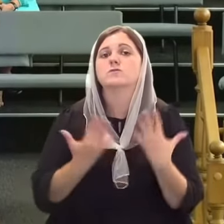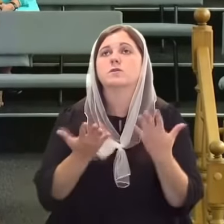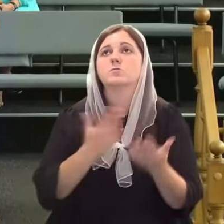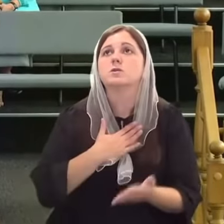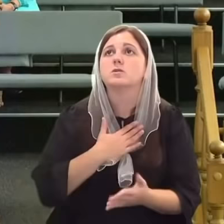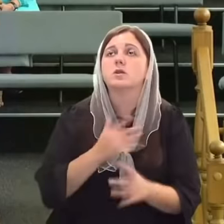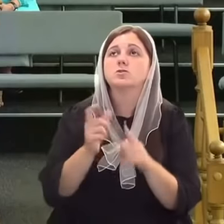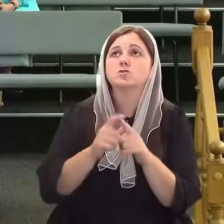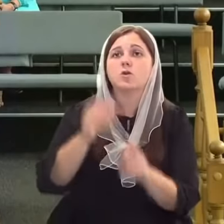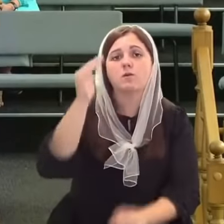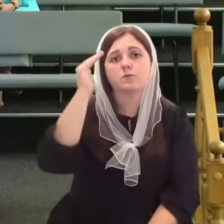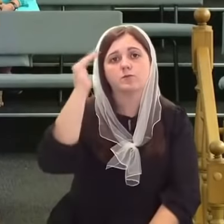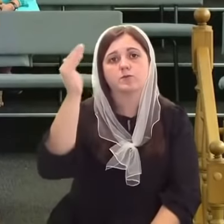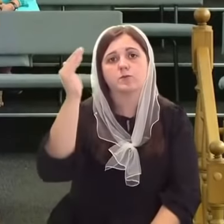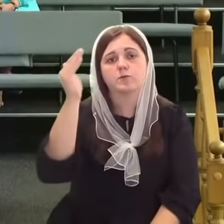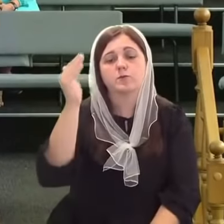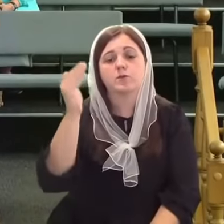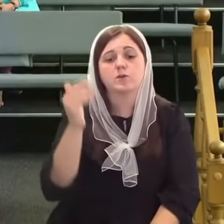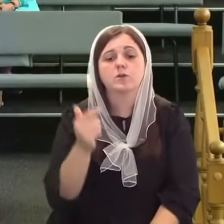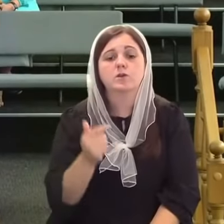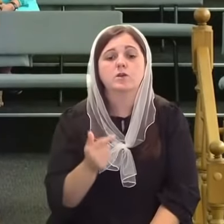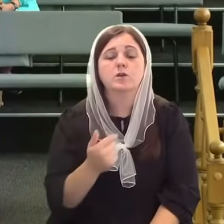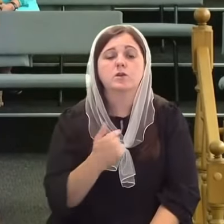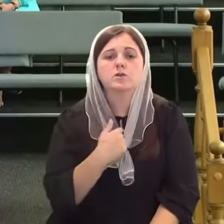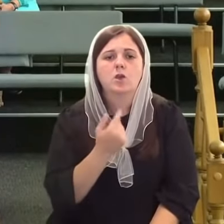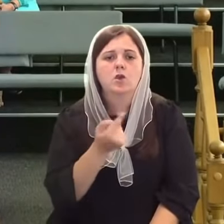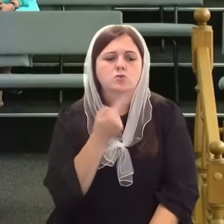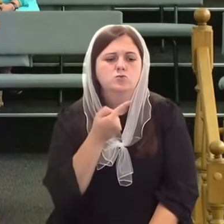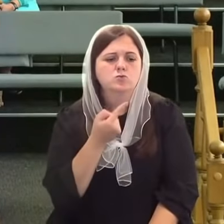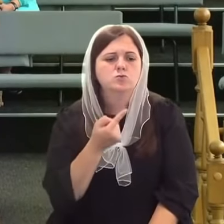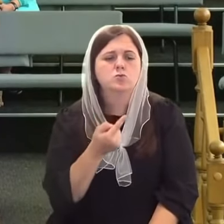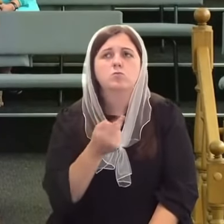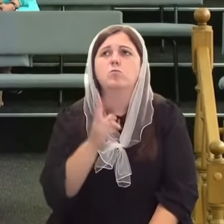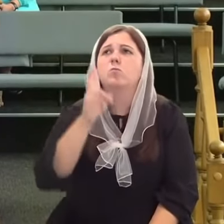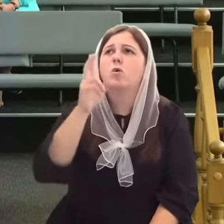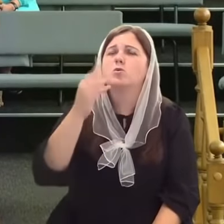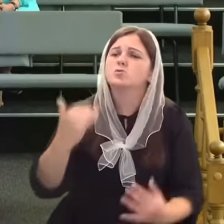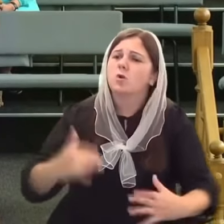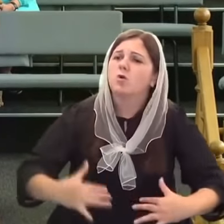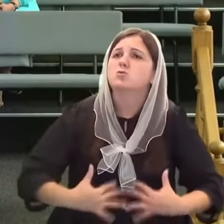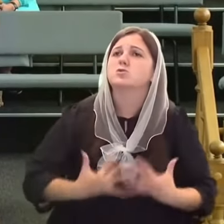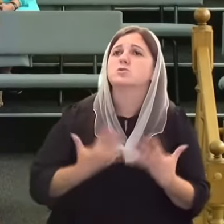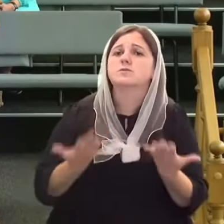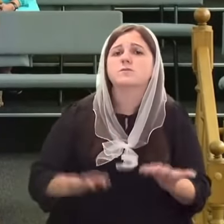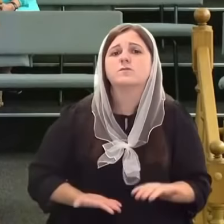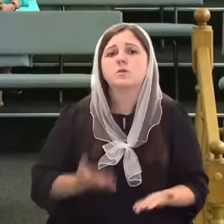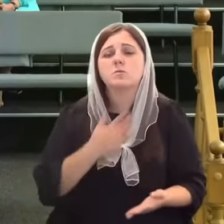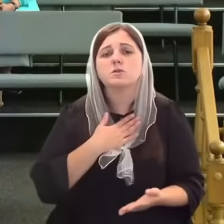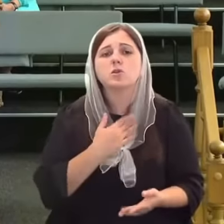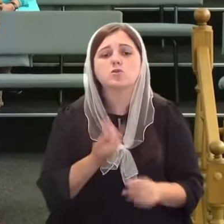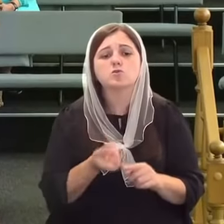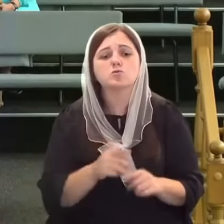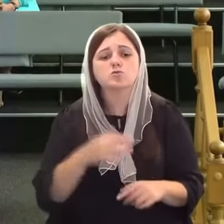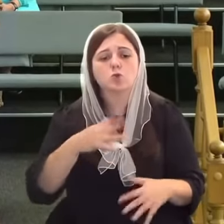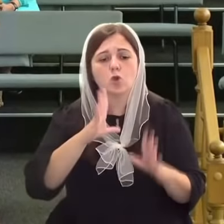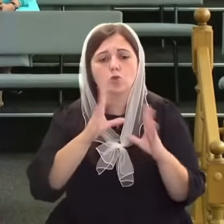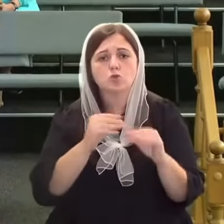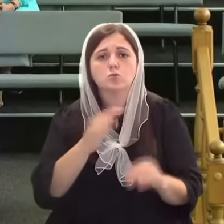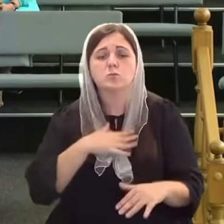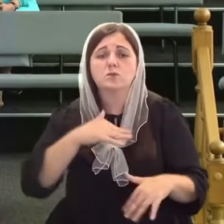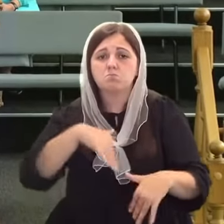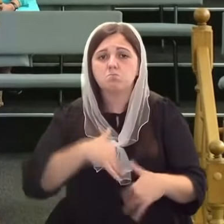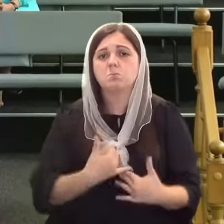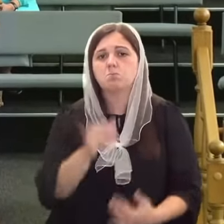слову Твоему». Аминь. И я говорю: «Господь, оживи меня, потому что мой дух поник, мою душу одолела